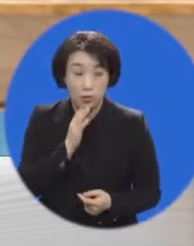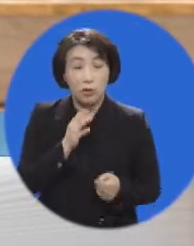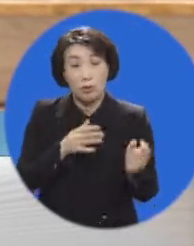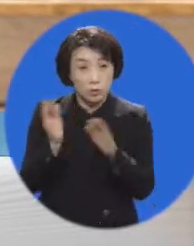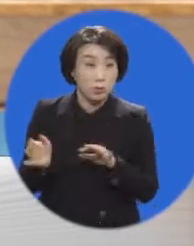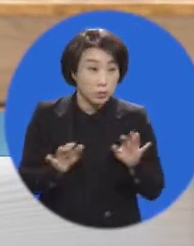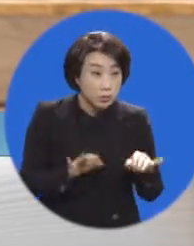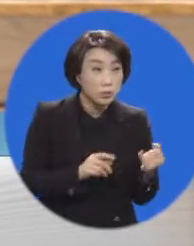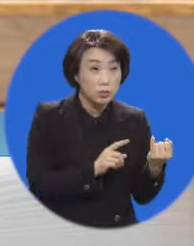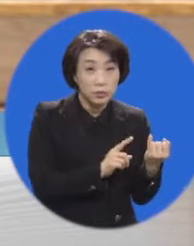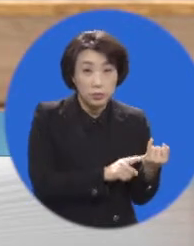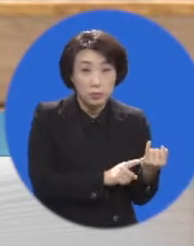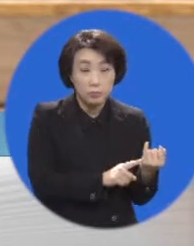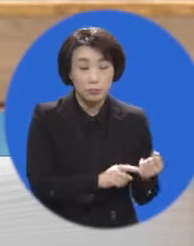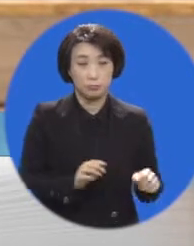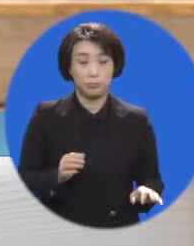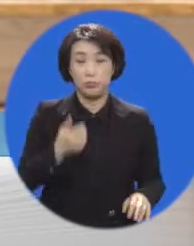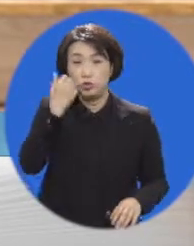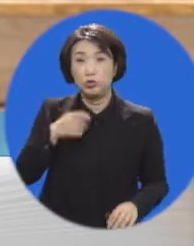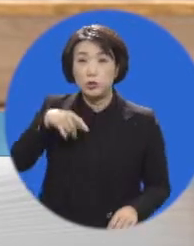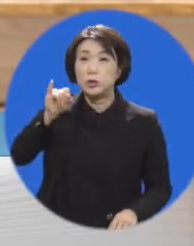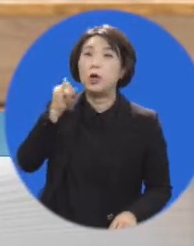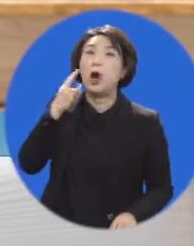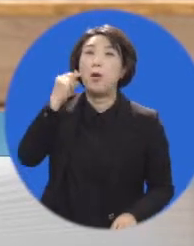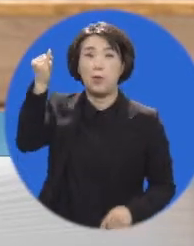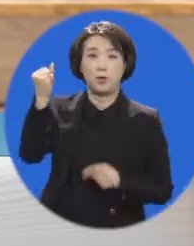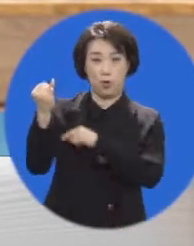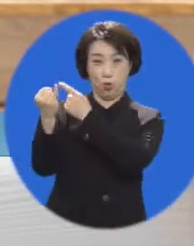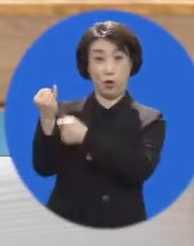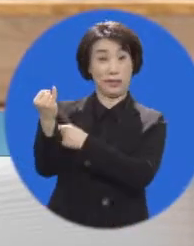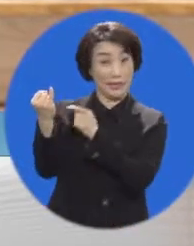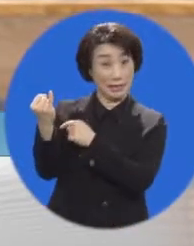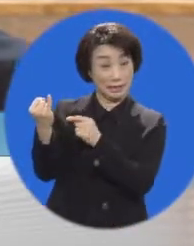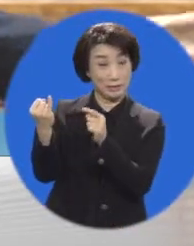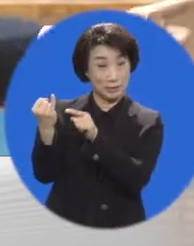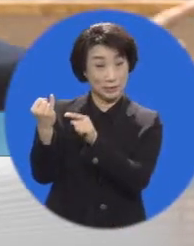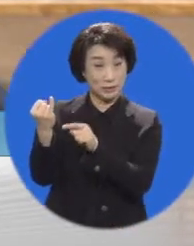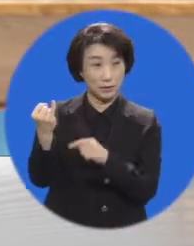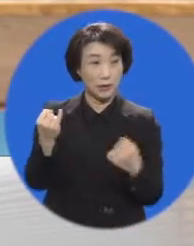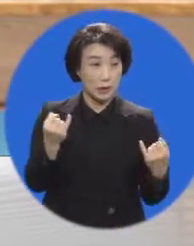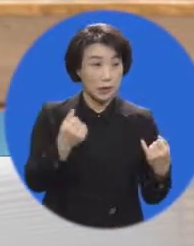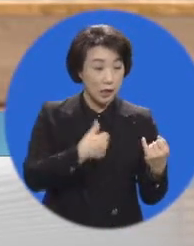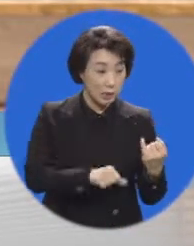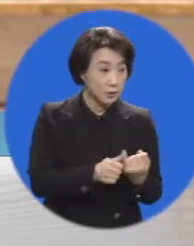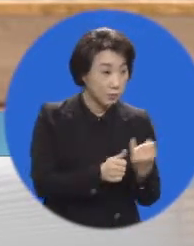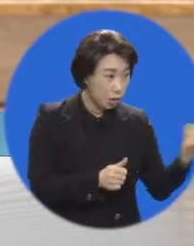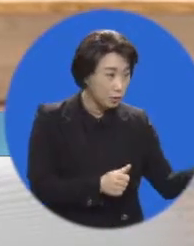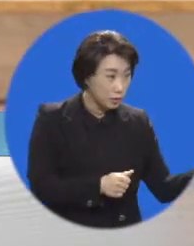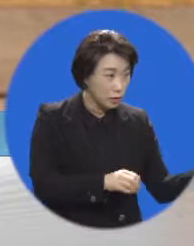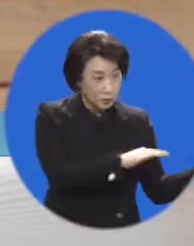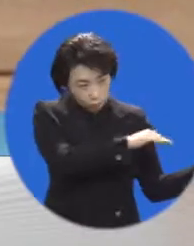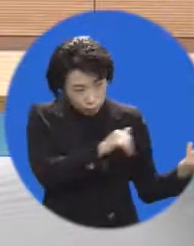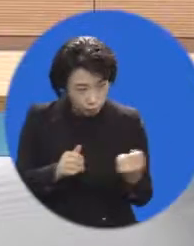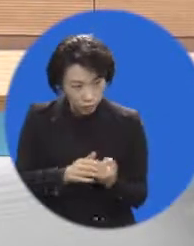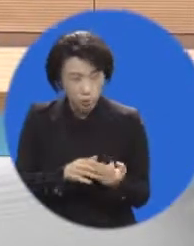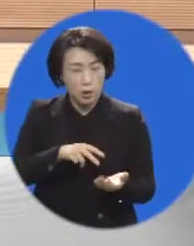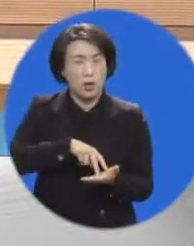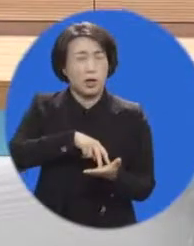근데 어떤 시어머니 권사님이 며느리를 데려다 놓고 제가 무릎을 꿇었어요.